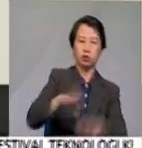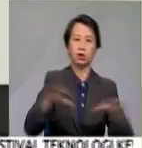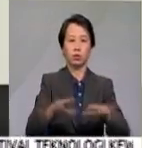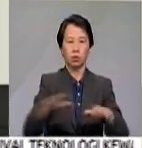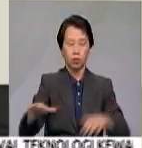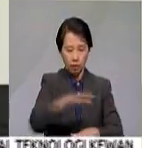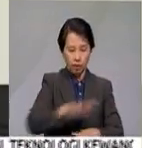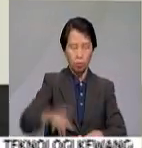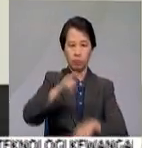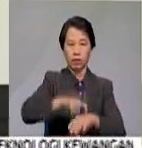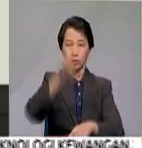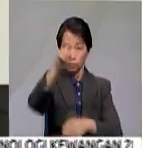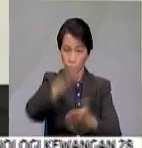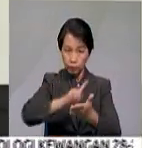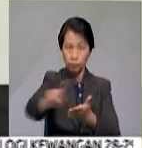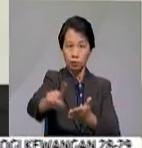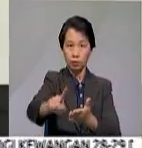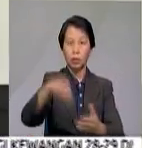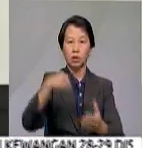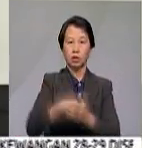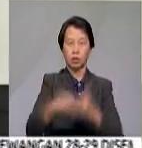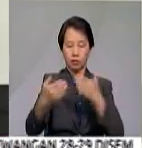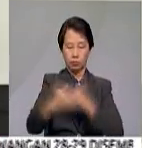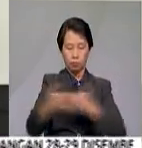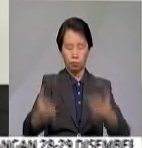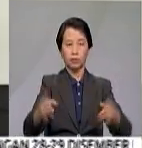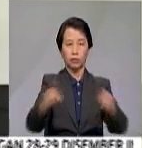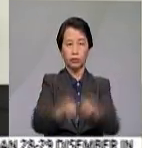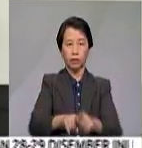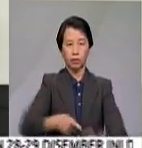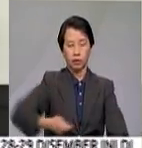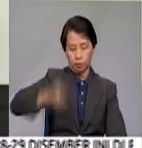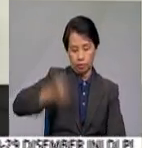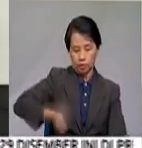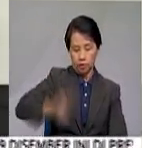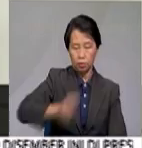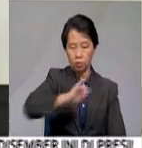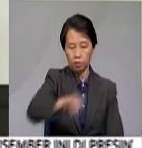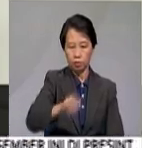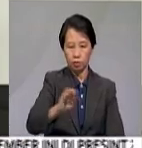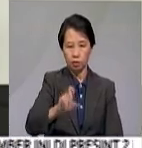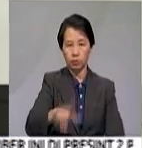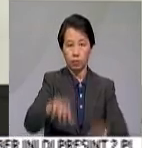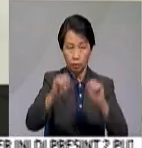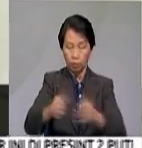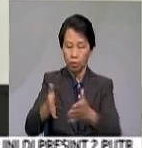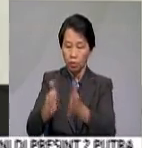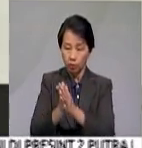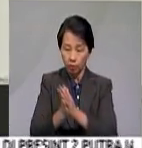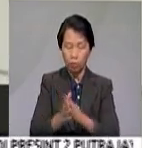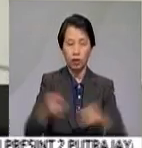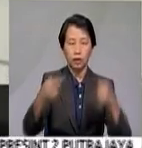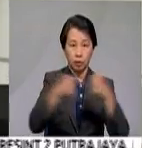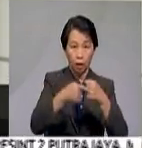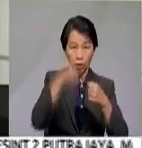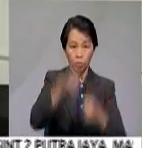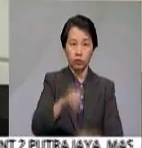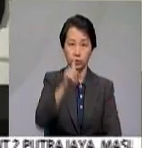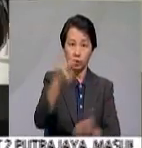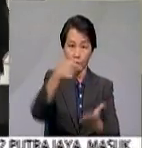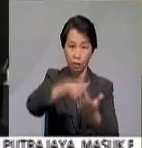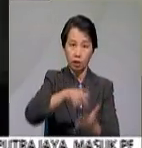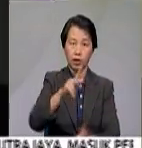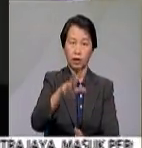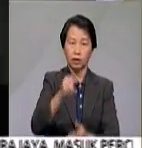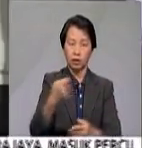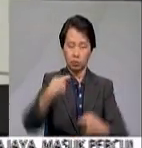dalam jangka masa 1 minggu. Dalam kamar yang sama, Hakim Datuk Muhammad Jamil Hussein membenarkan permohonan pendakwaan untuk satu lagi kes